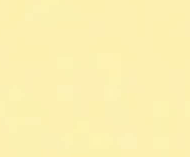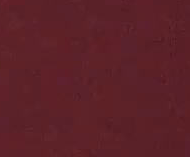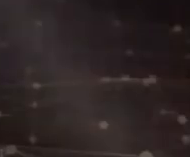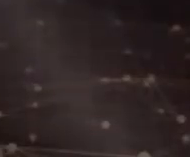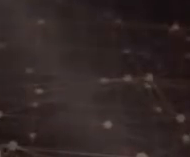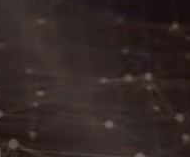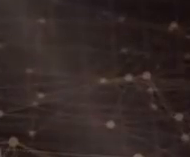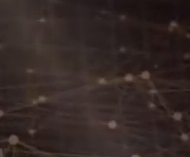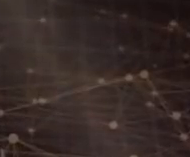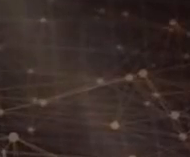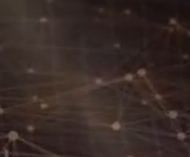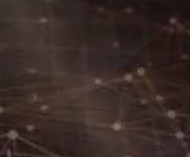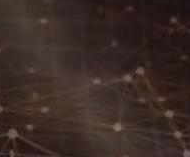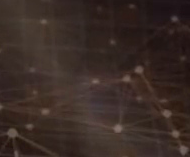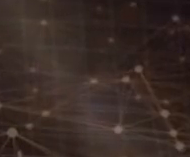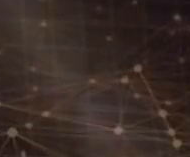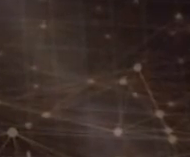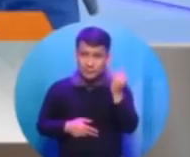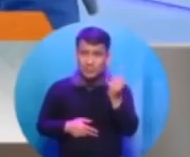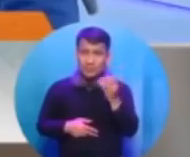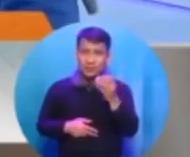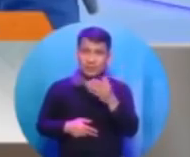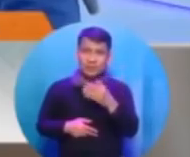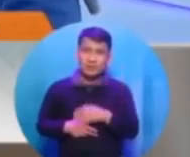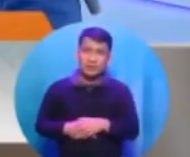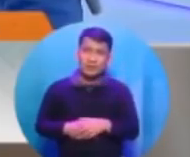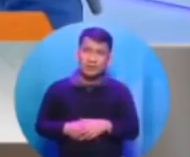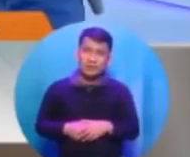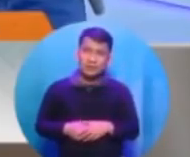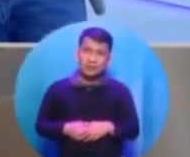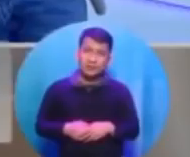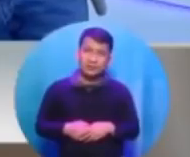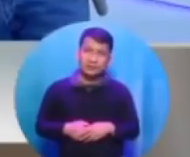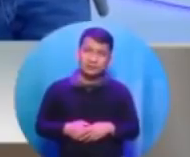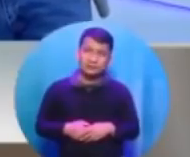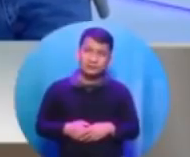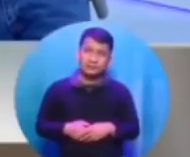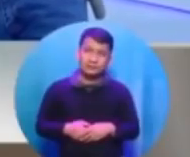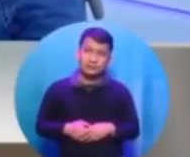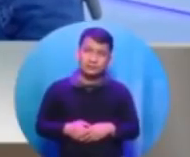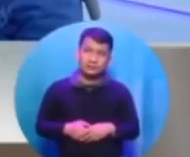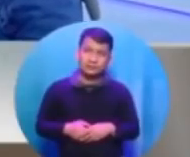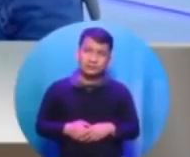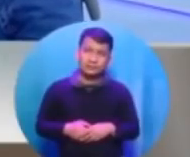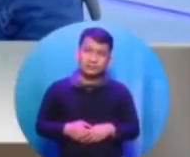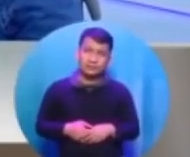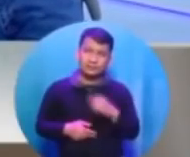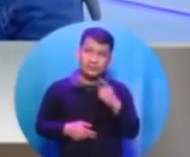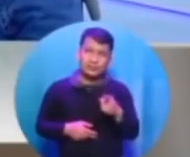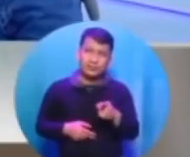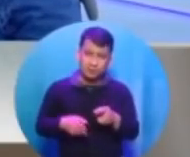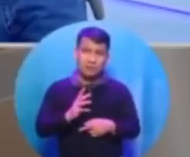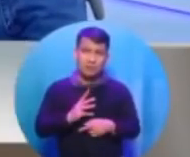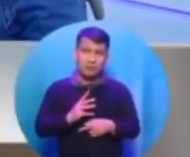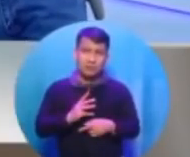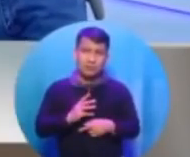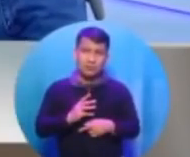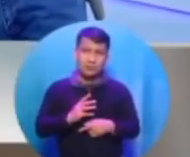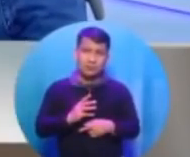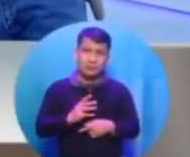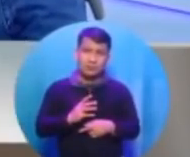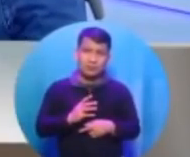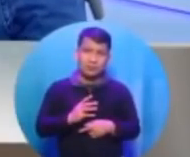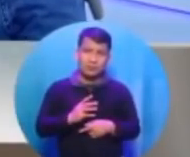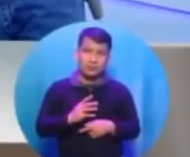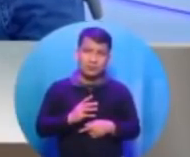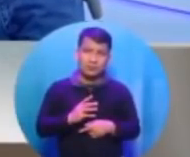ko po. Nanay Josephine. Hello po. Okay. Opo ko, Mr. Rap. Opo, okay na po kayo. Okay na po kayo, nay. Ito